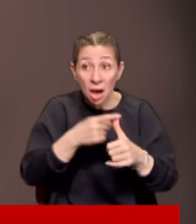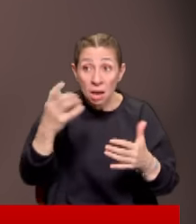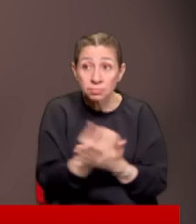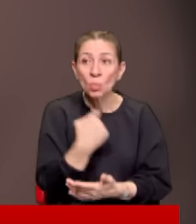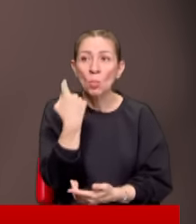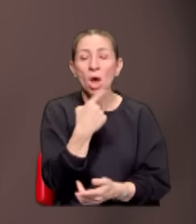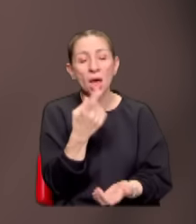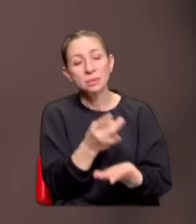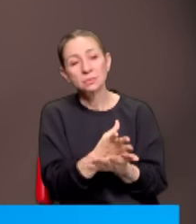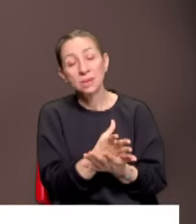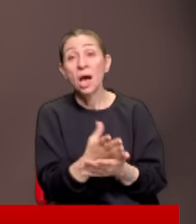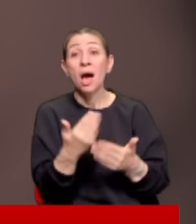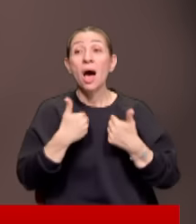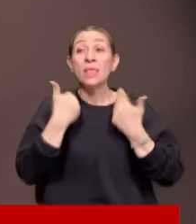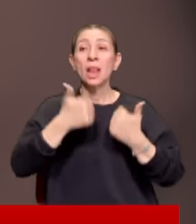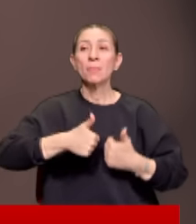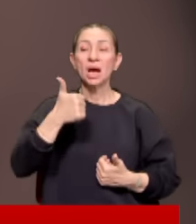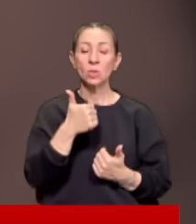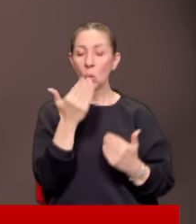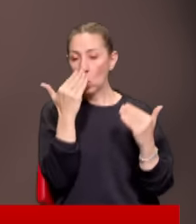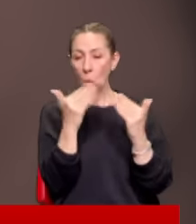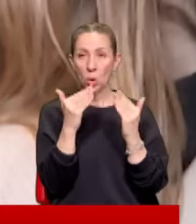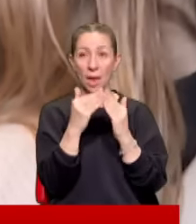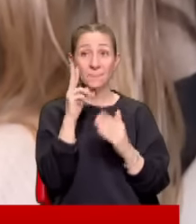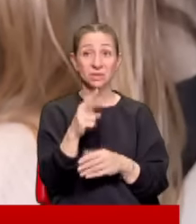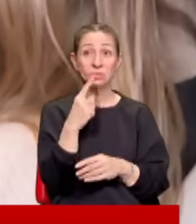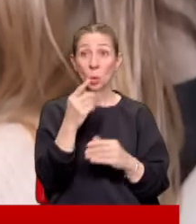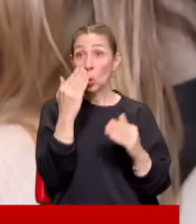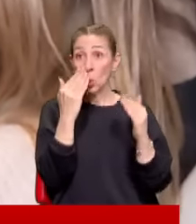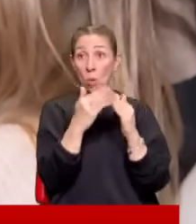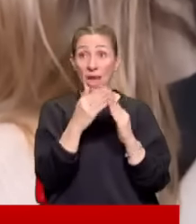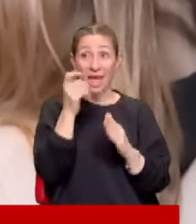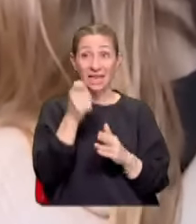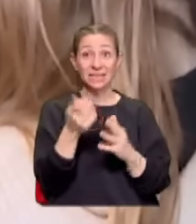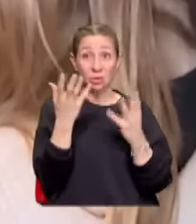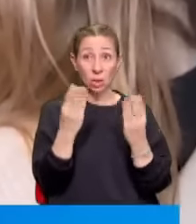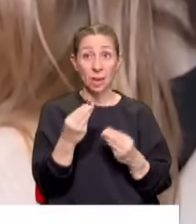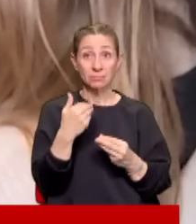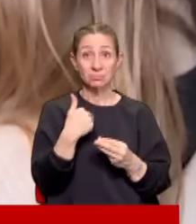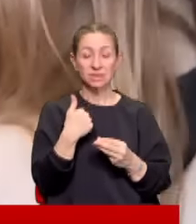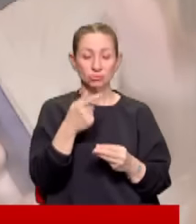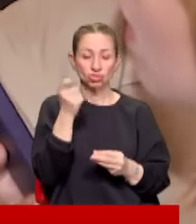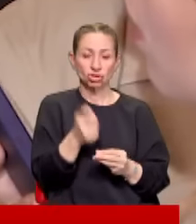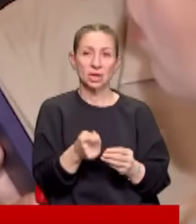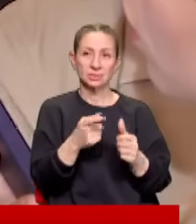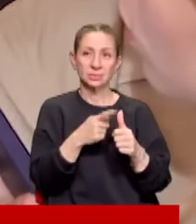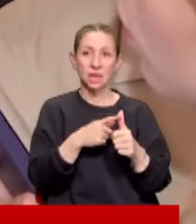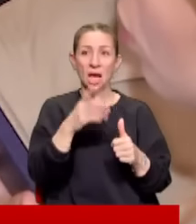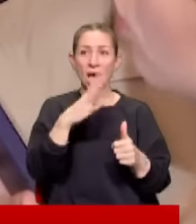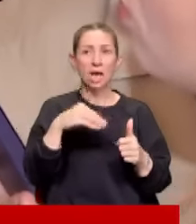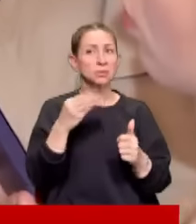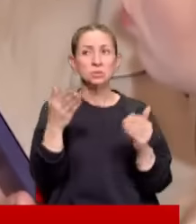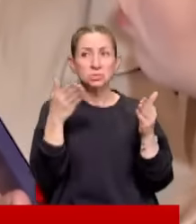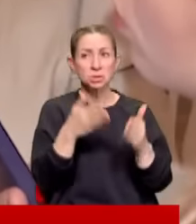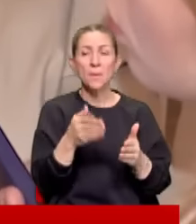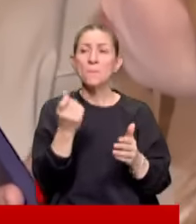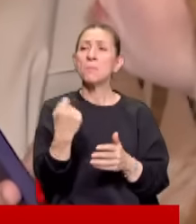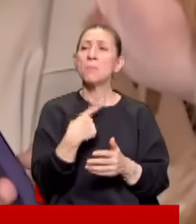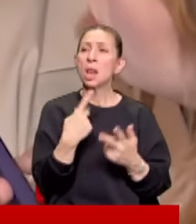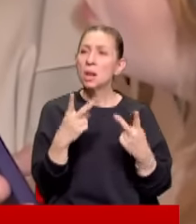elendi. Adalet Bakanı ise liyakate bakacağız demişti. Liyakatı esas alan bizim kriterimiz vardır. Herkes ulaşabilir,